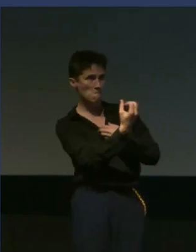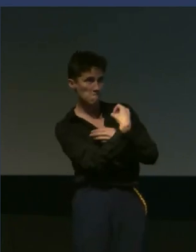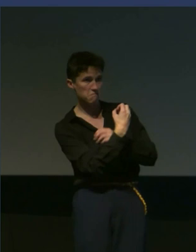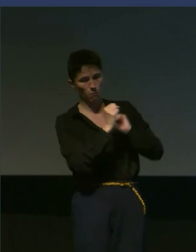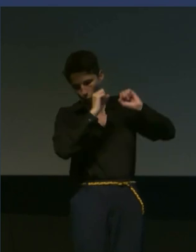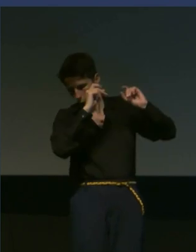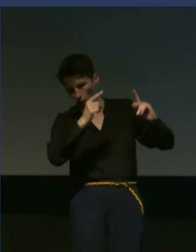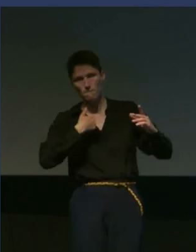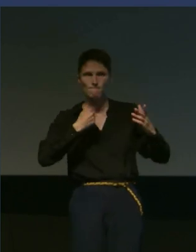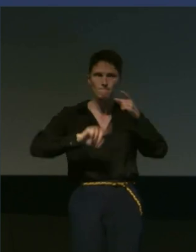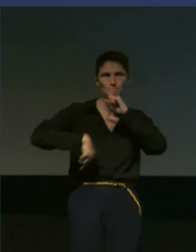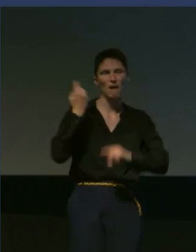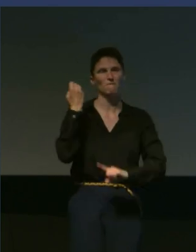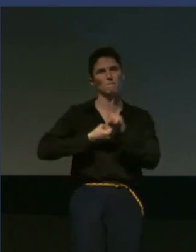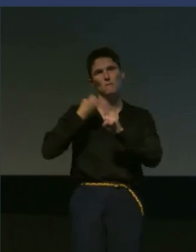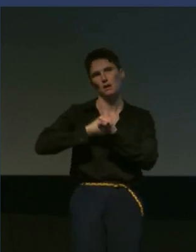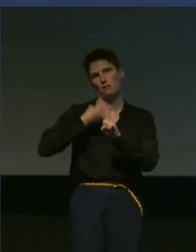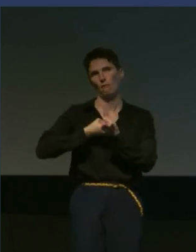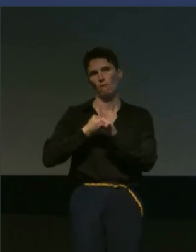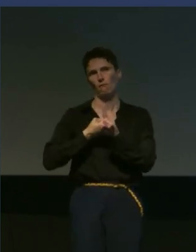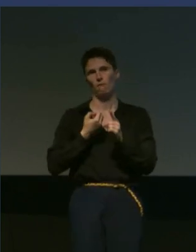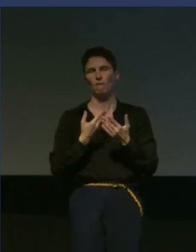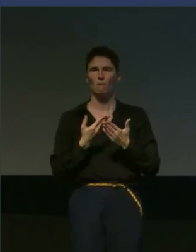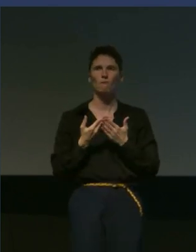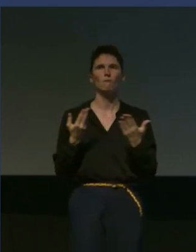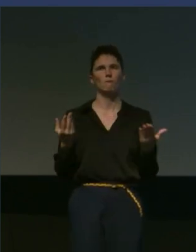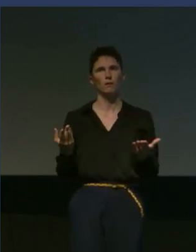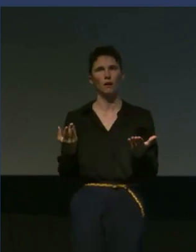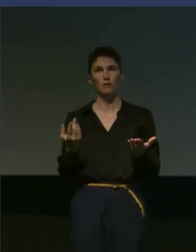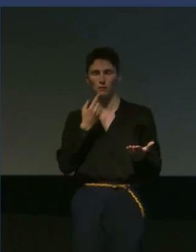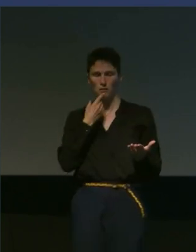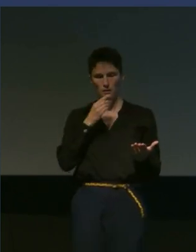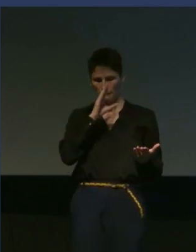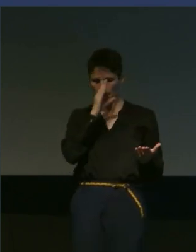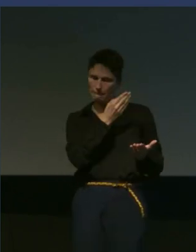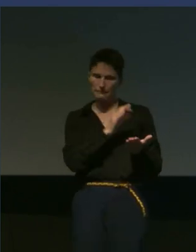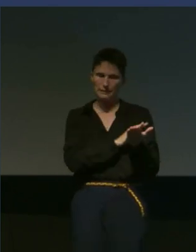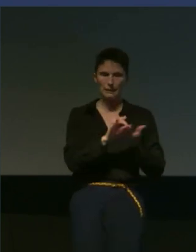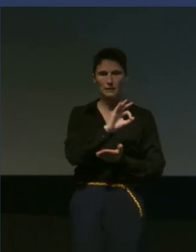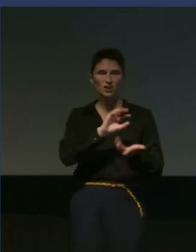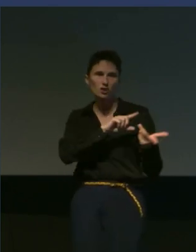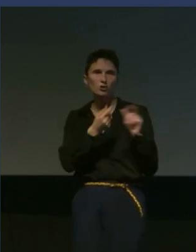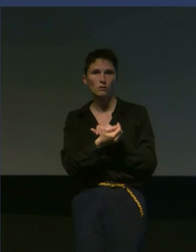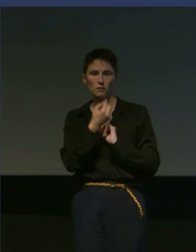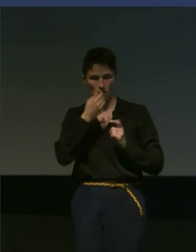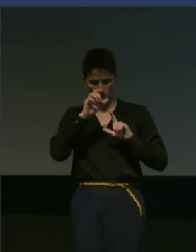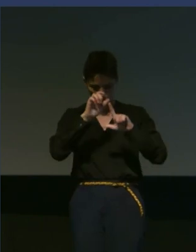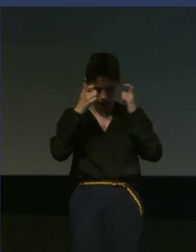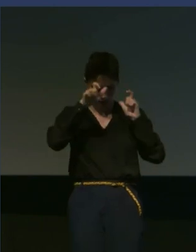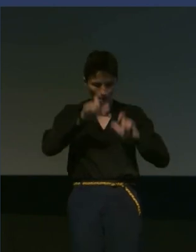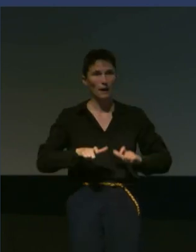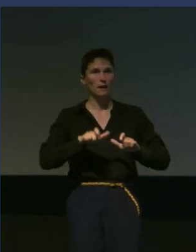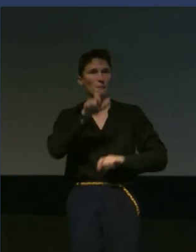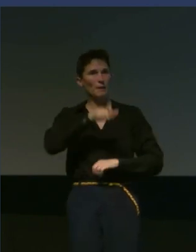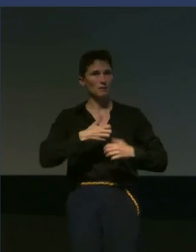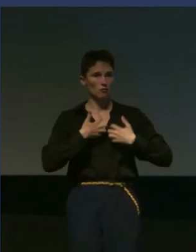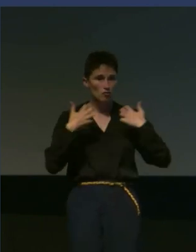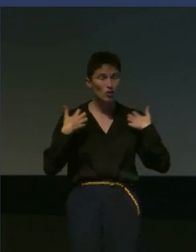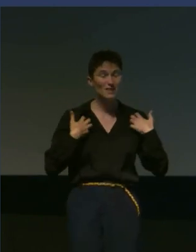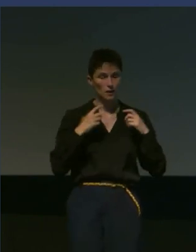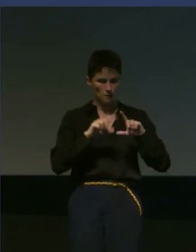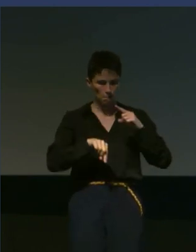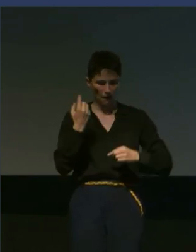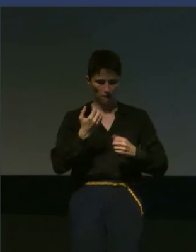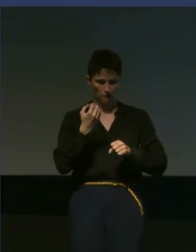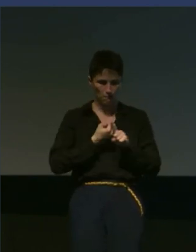Donc, on est sur un changement de perspective. C'est-à-dire que pour un scientifique, être militant, c'est extrême. C'est une